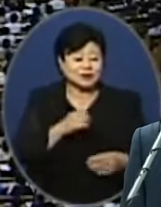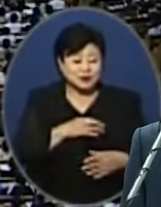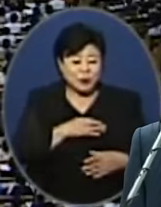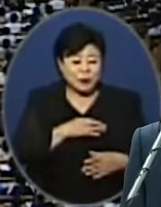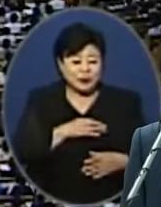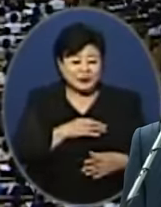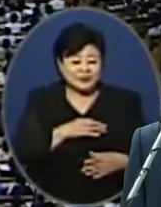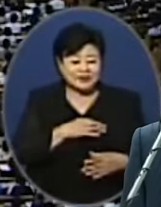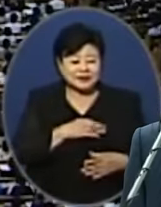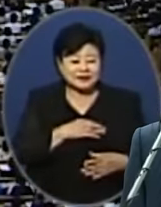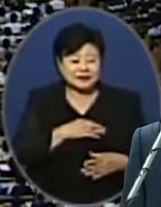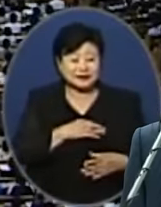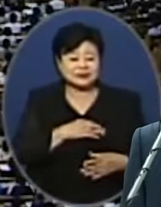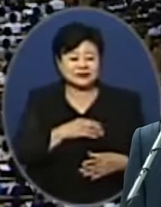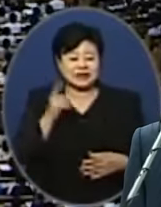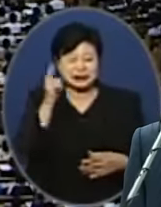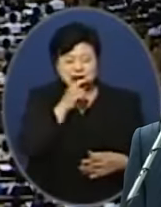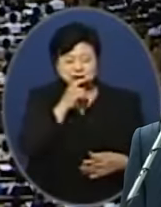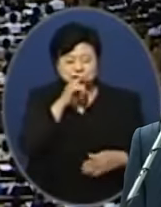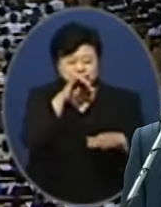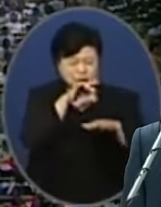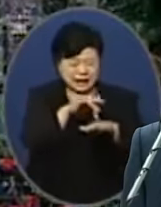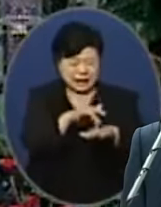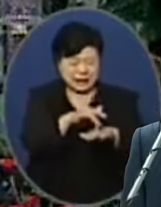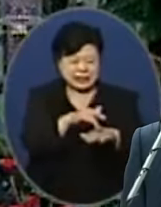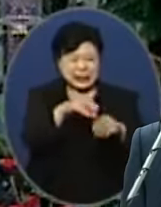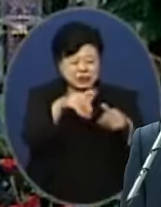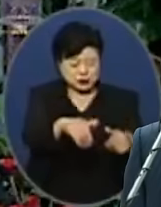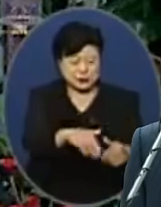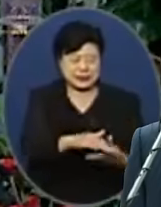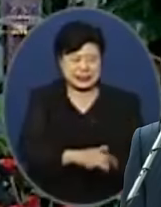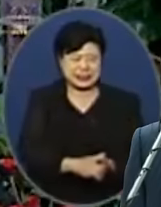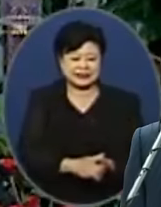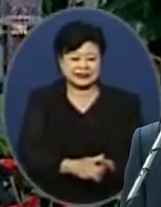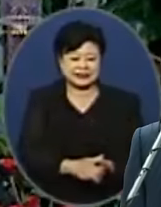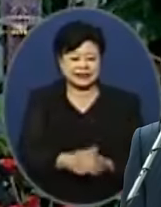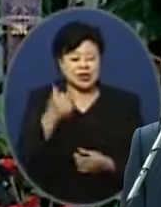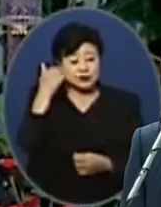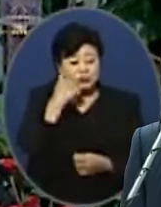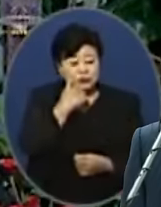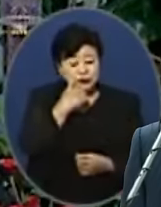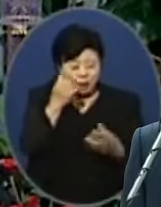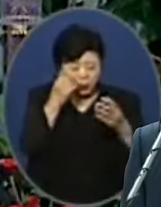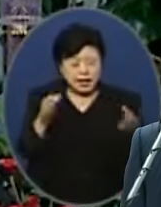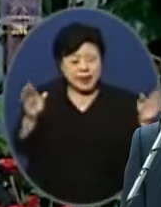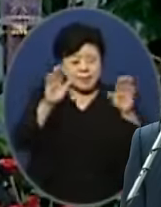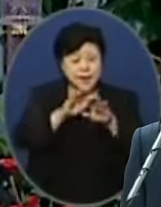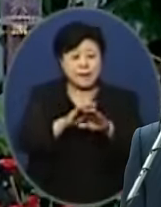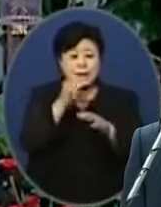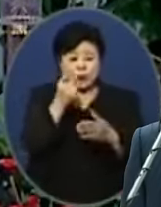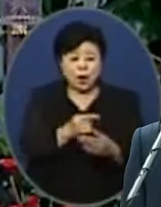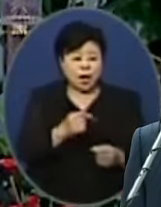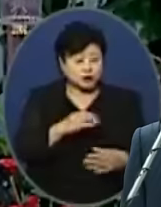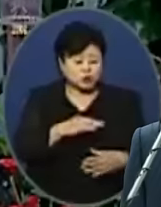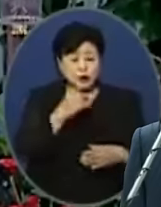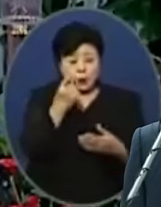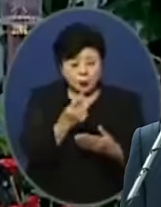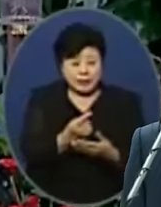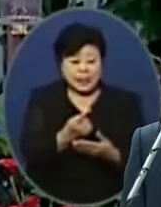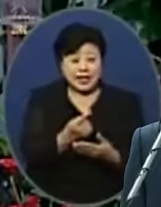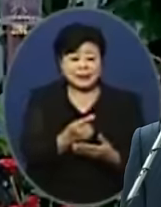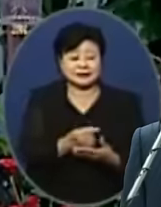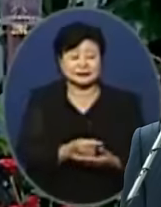두려움은 아주 나쁜 마귀의 사자인 것입니다. 누구에게나 고난의 밤이 찾아오지요. 두려움이 찾아오는